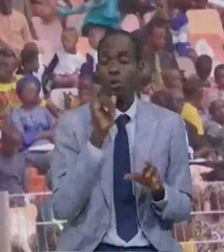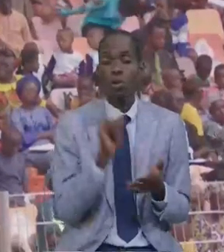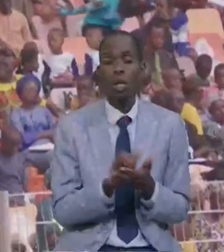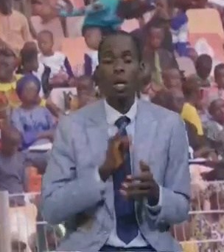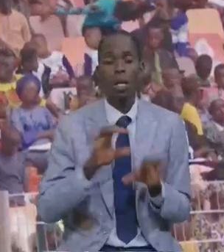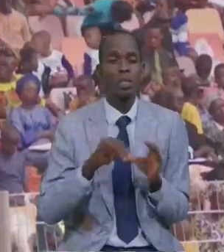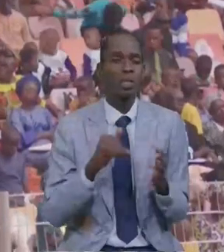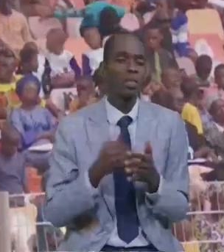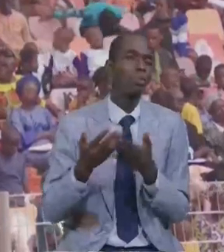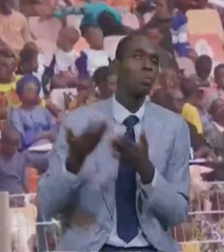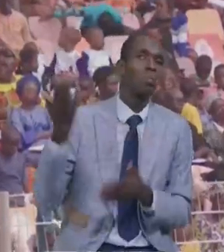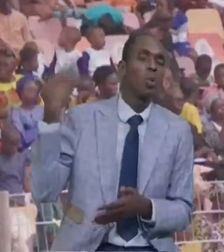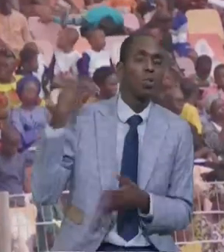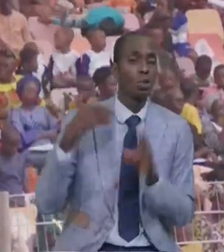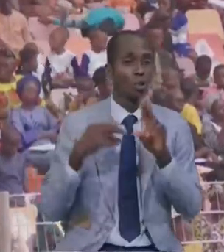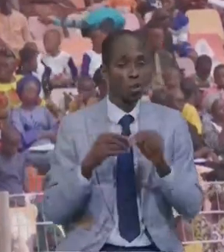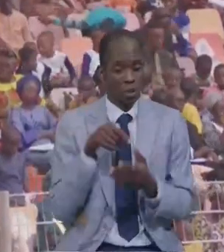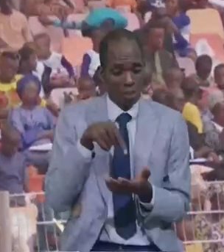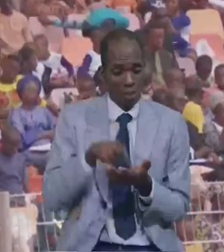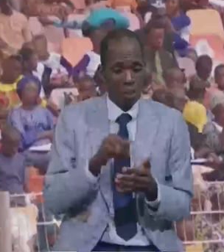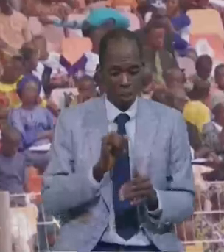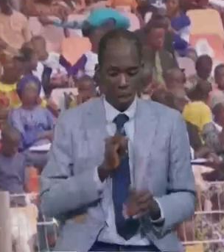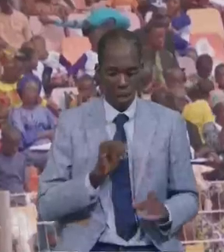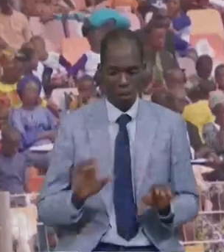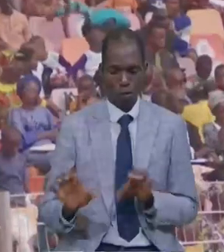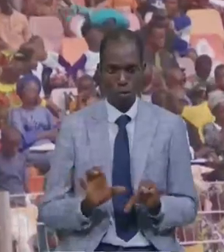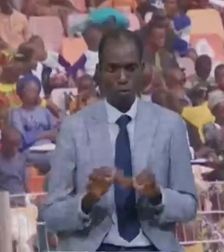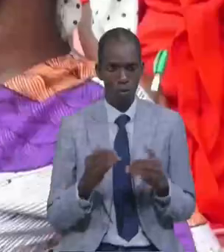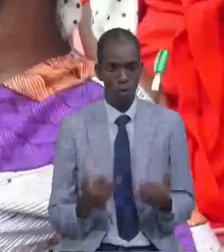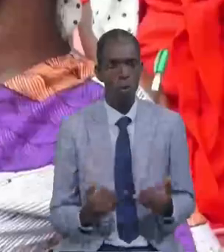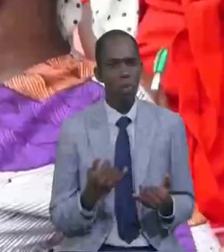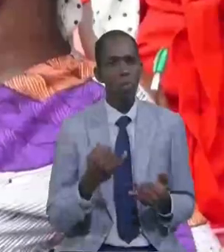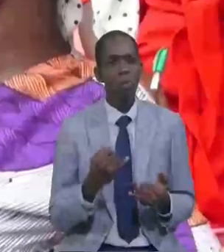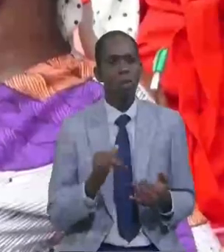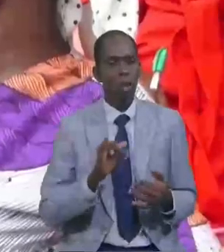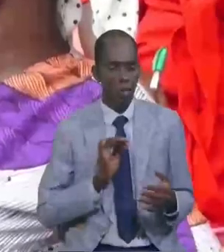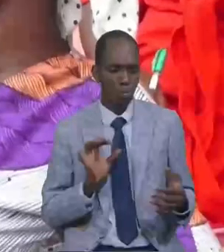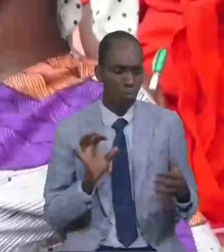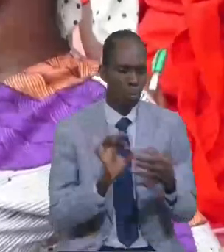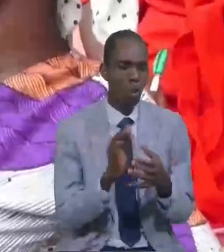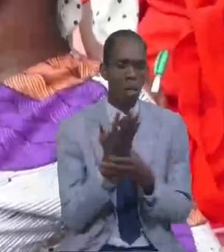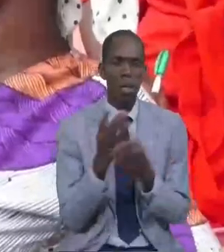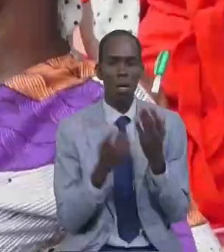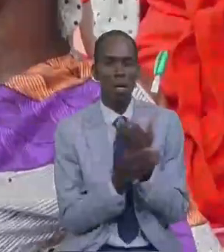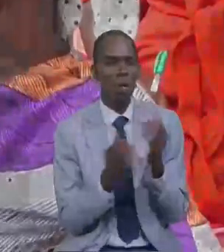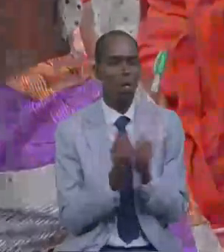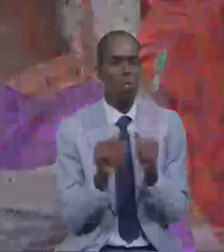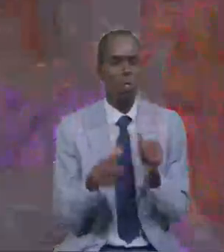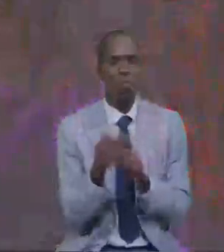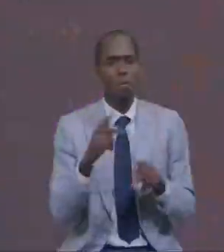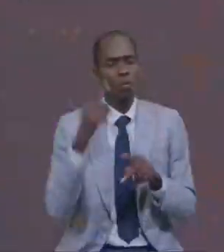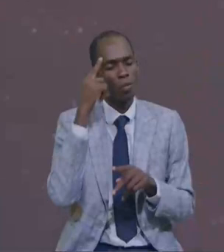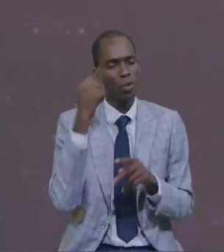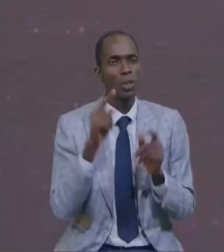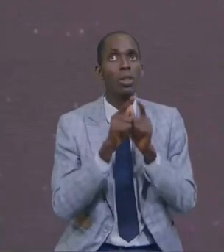liaisons illimitées à cause de la grande commission, je les invite à venir. Je les accepte qu'ils viennent. S'ils sont enfants de Dieu, qu'ils sont